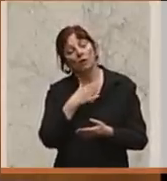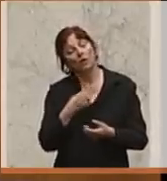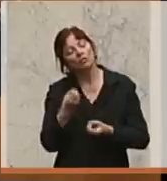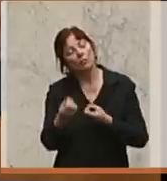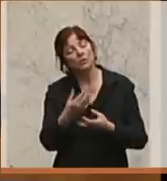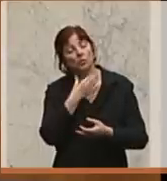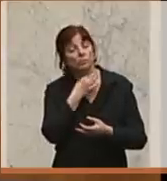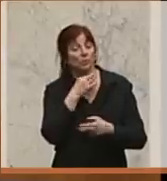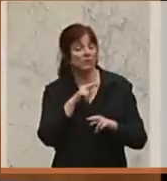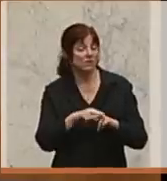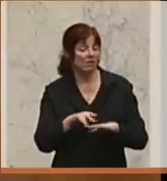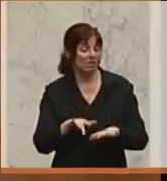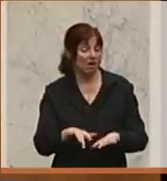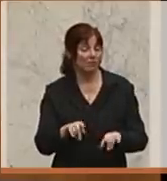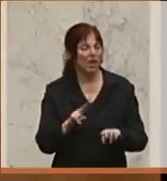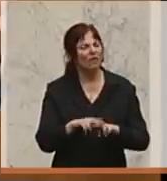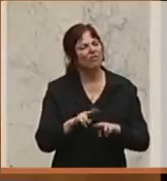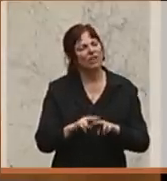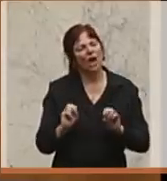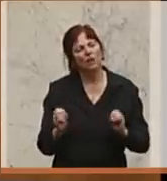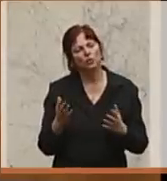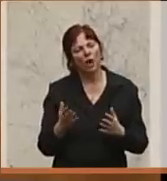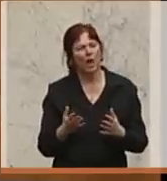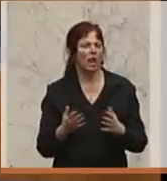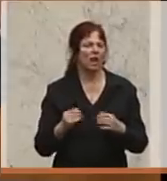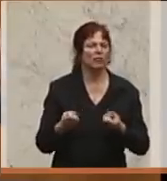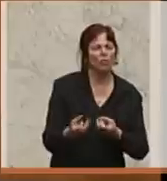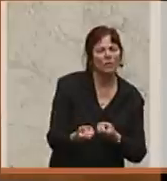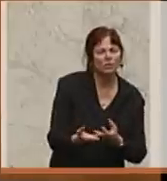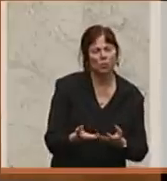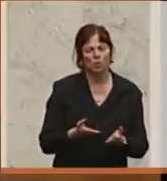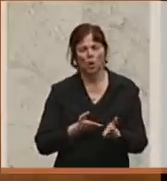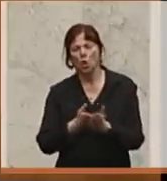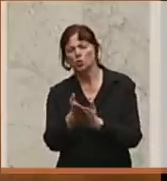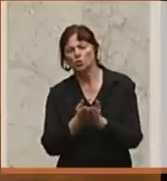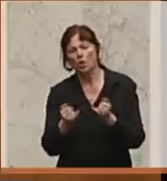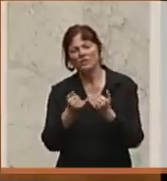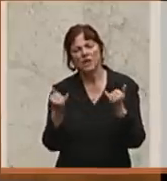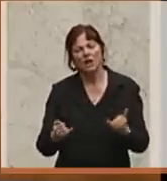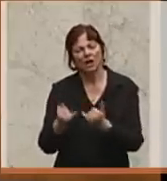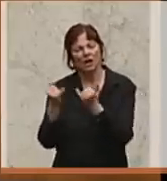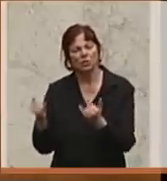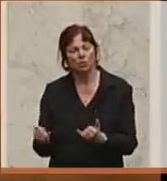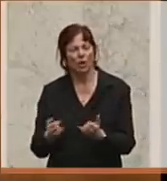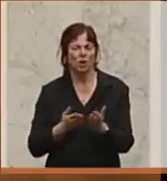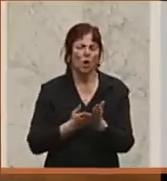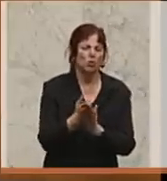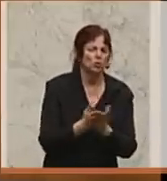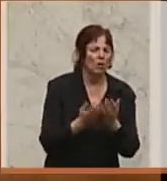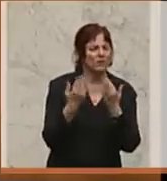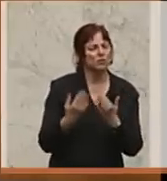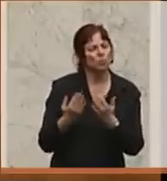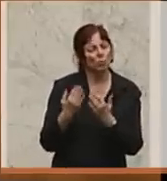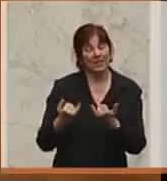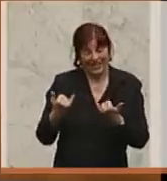Informationen oder auch Hinweise auf Serviceeinrichtungen, auf Servicenummern, in der jetzigen Phase hat es ja viele Kontaktaufnahmen von Bürgerinnen